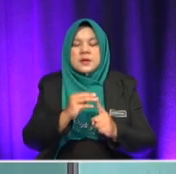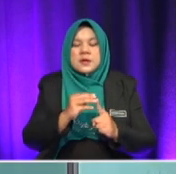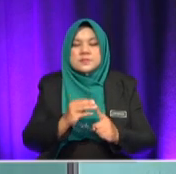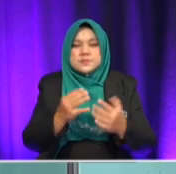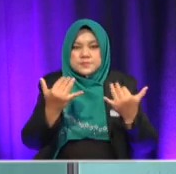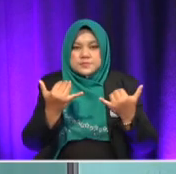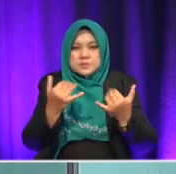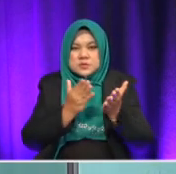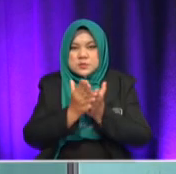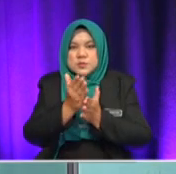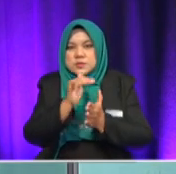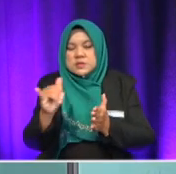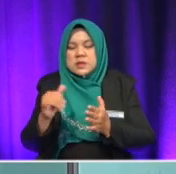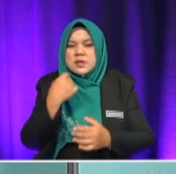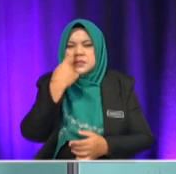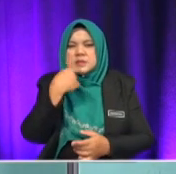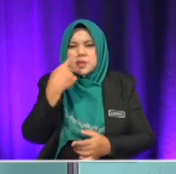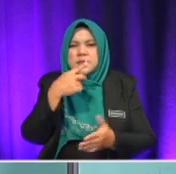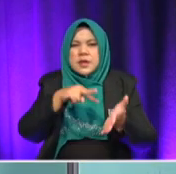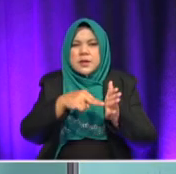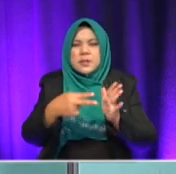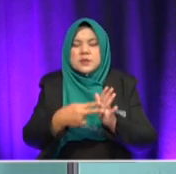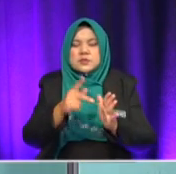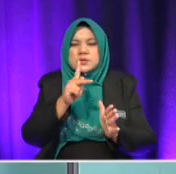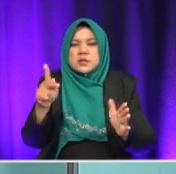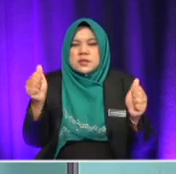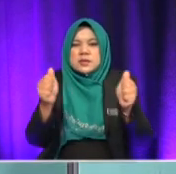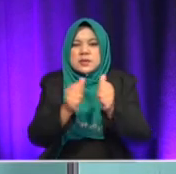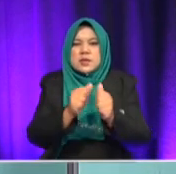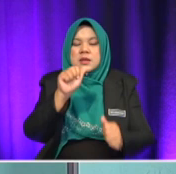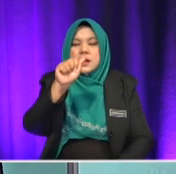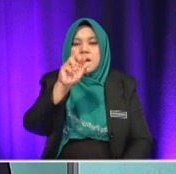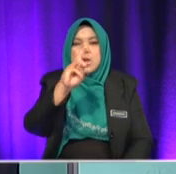seterusnya Siapakah yang dimaksudkan dengan Amil